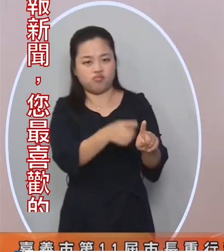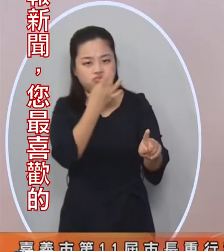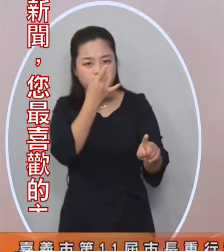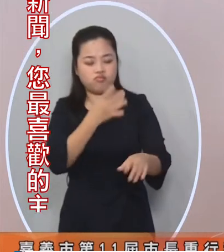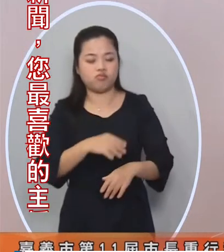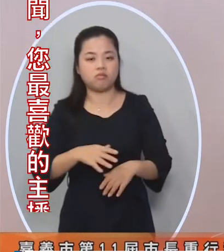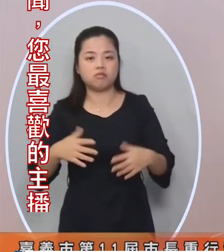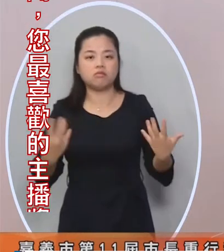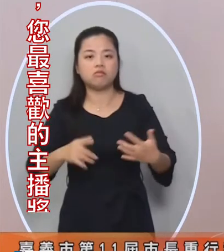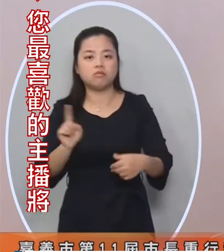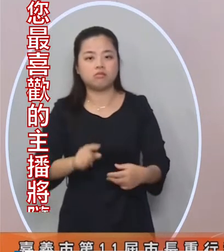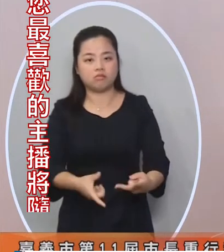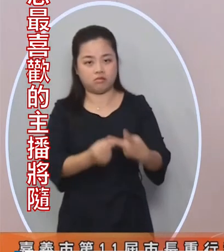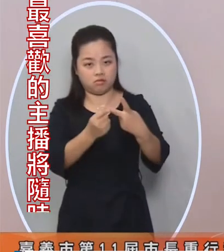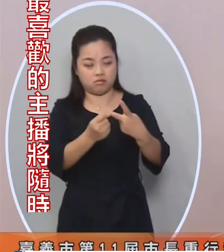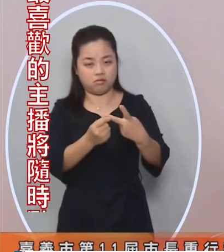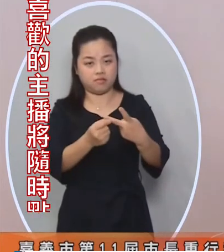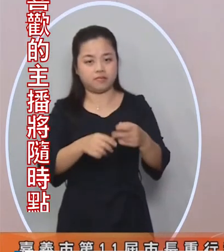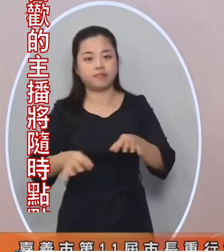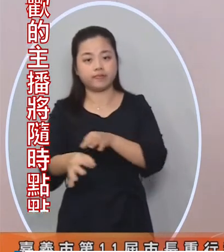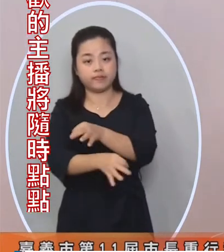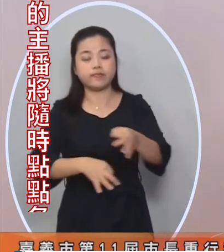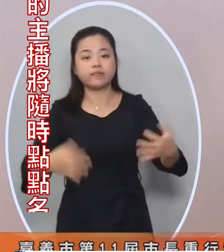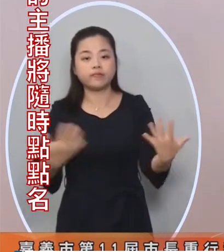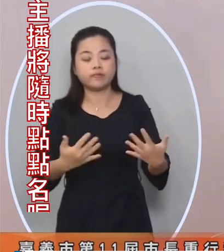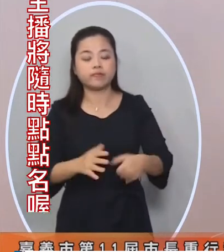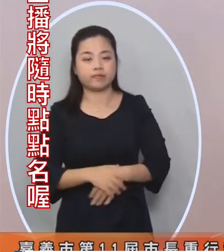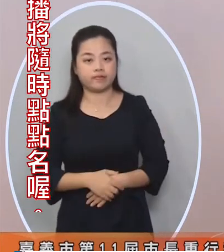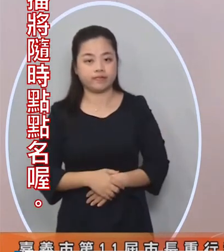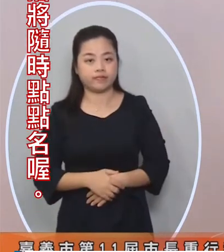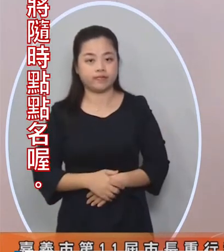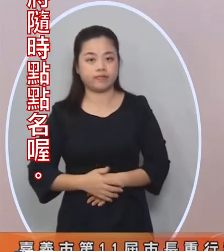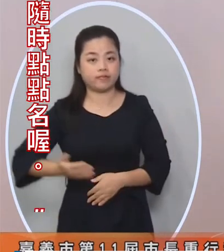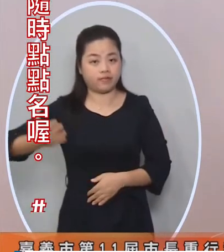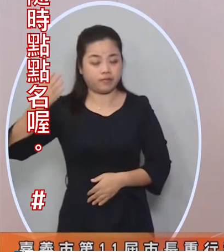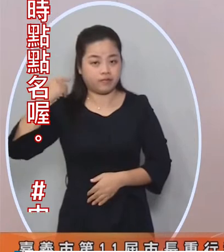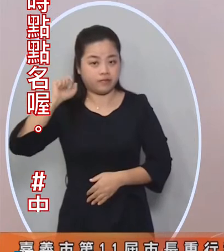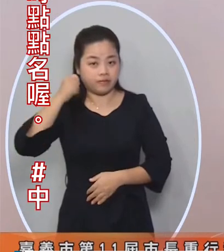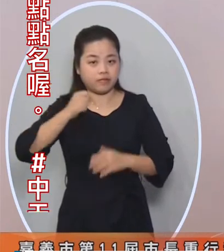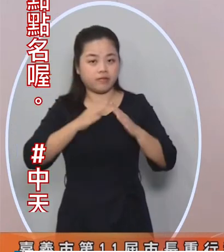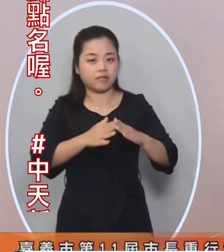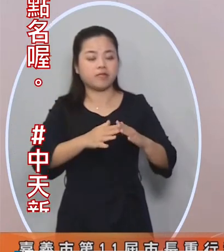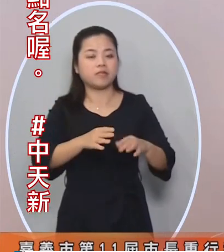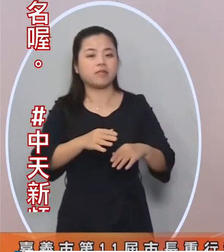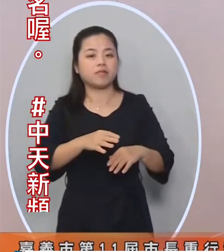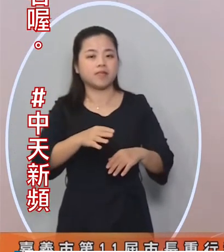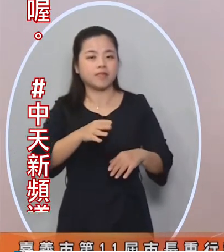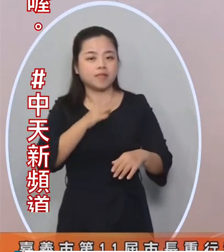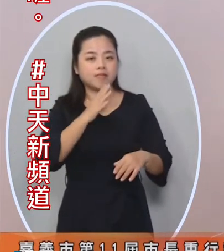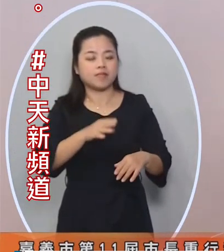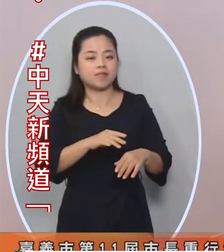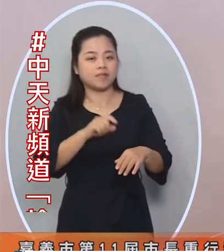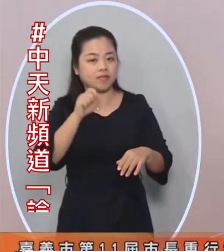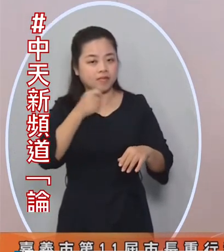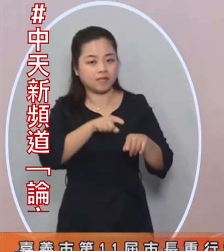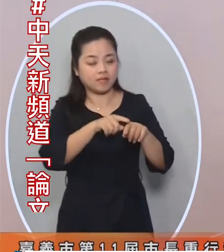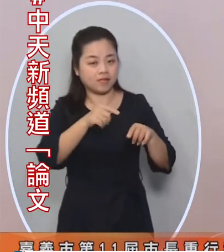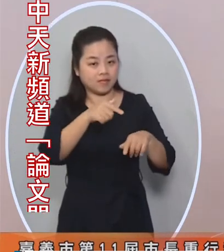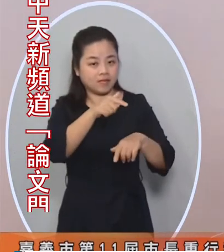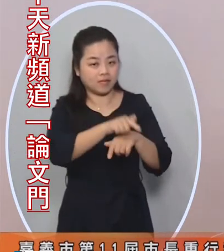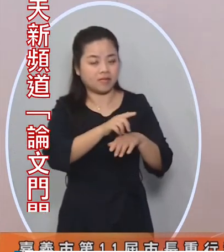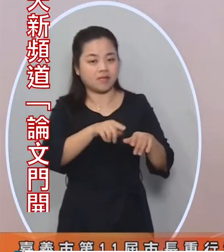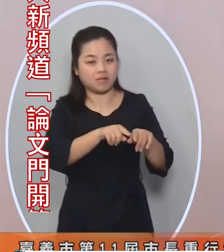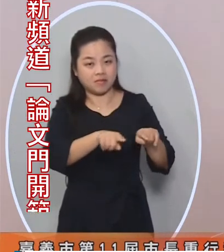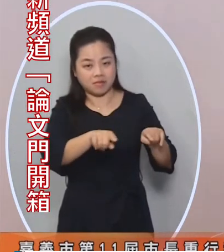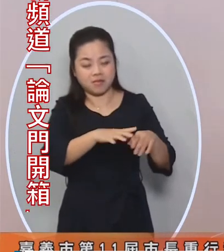是啥物？第二，咱就经济来讲，过去嘉义市就是嘉南平原的消费中心，但是即几冬